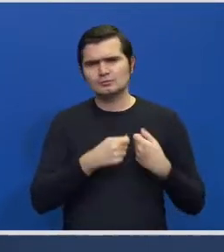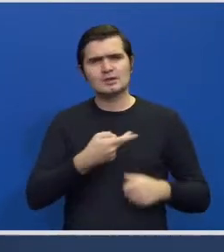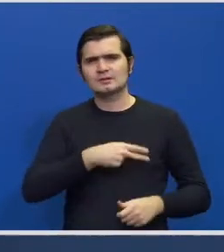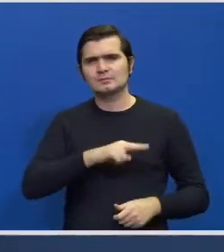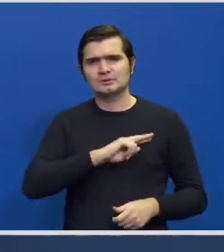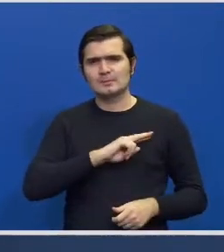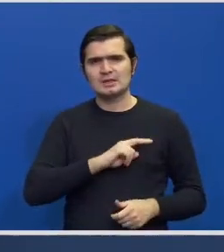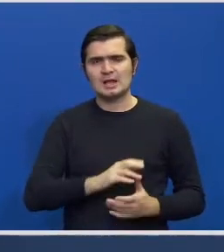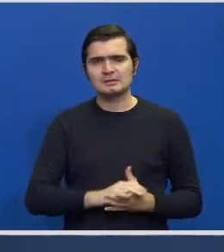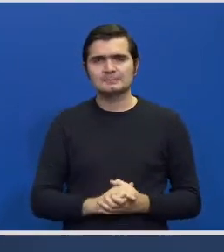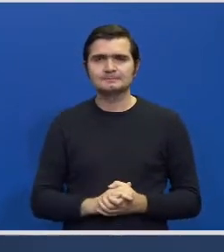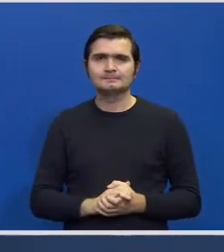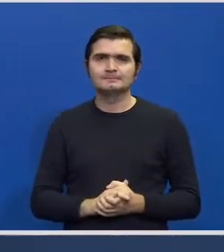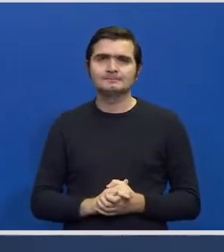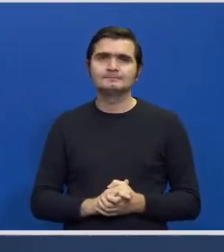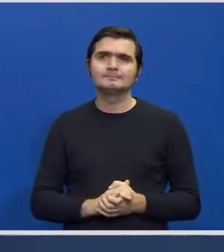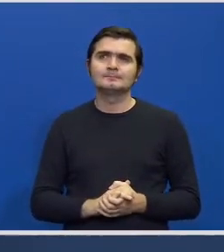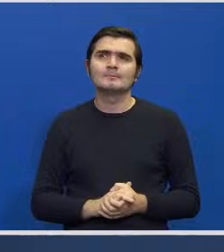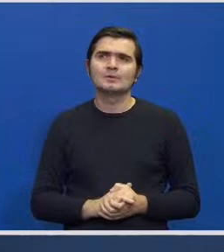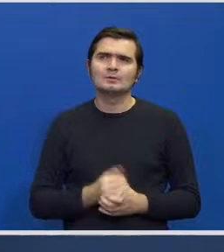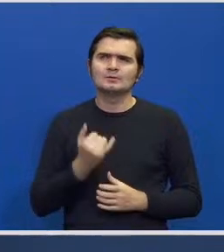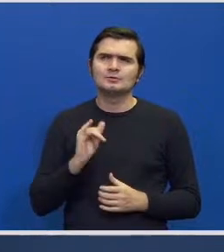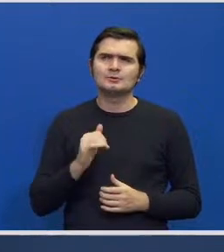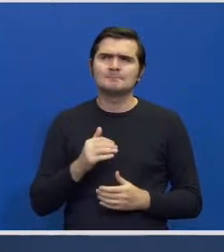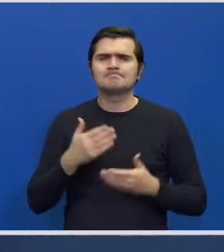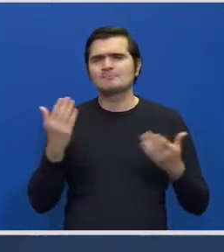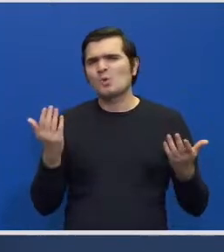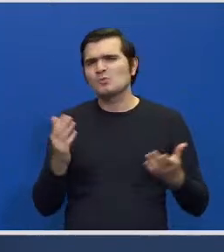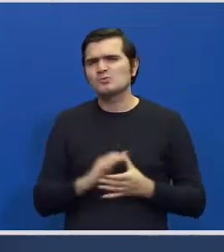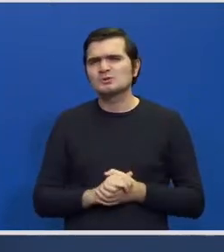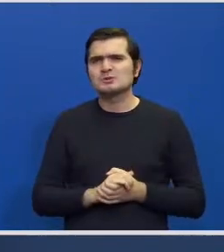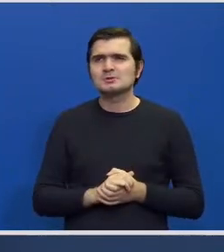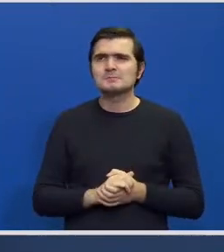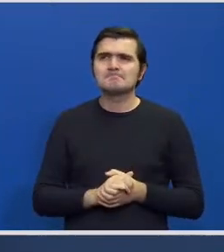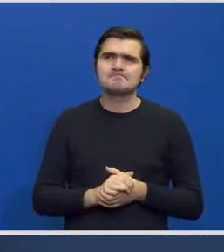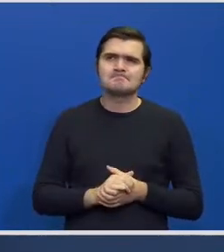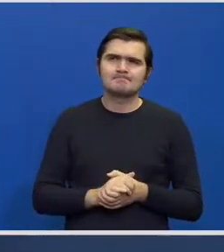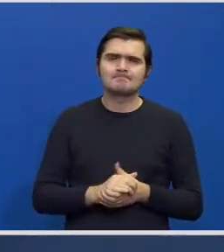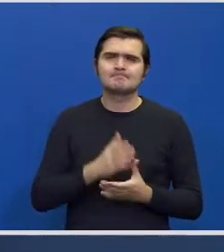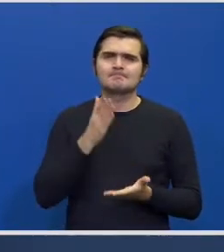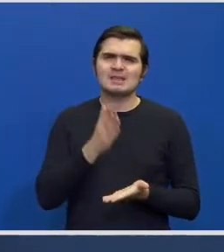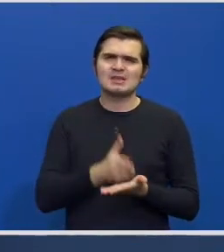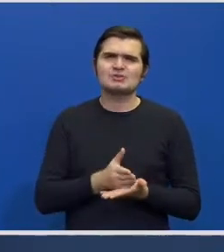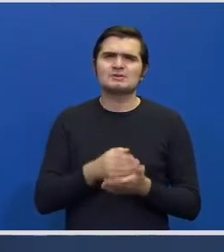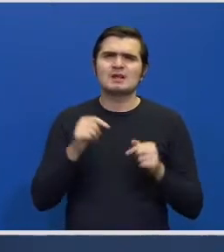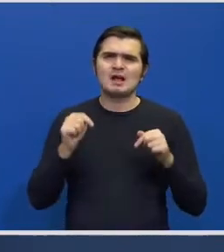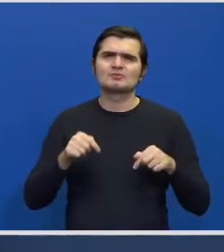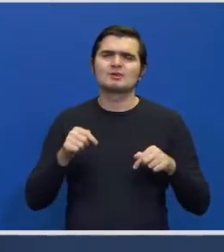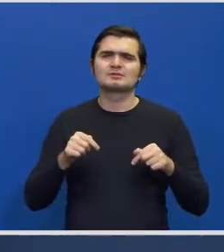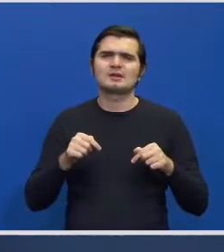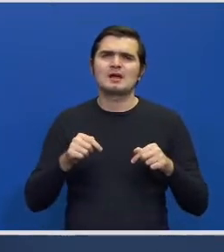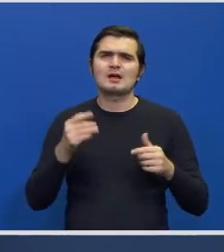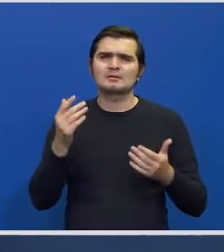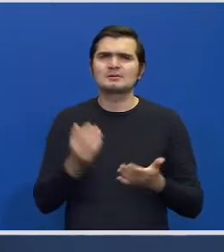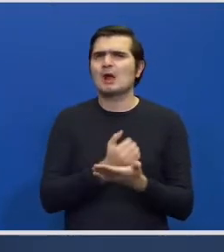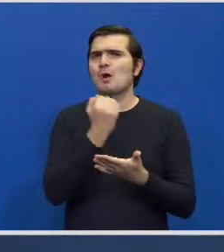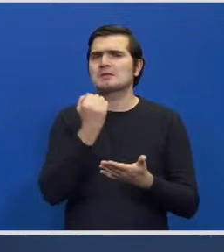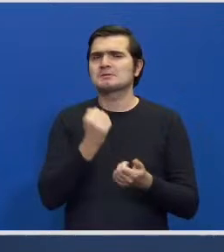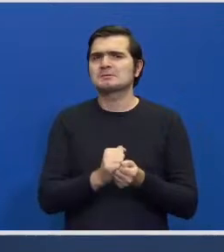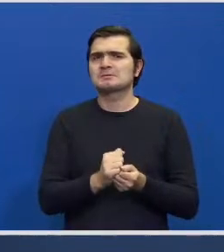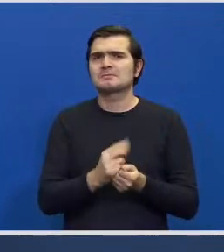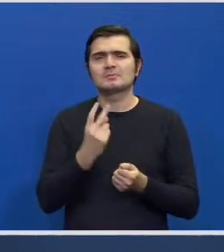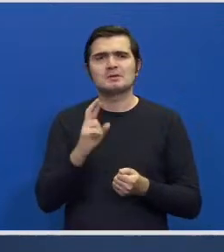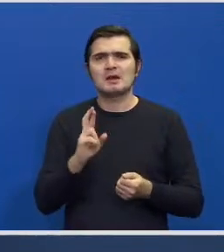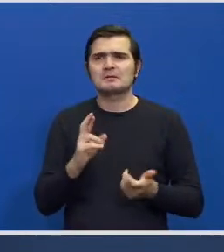față de țară. Vă spun cu toată responsabilitatea acest lucru și totuși decizia aceasta a